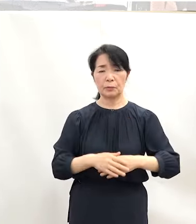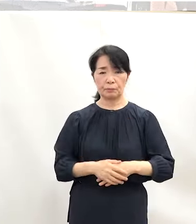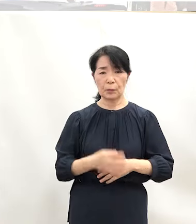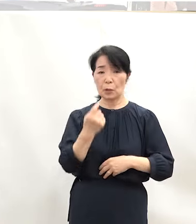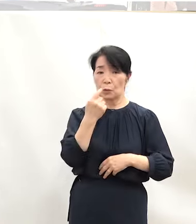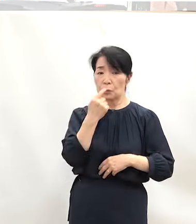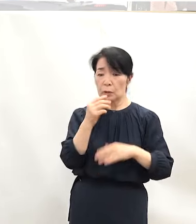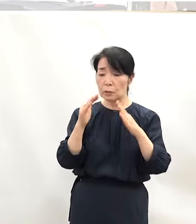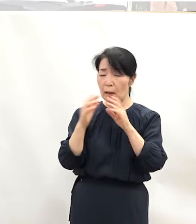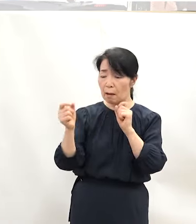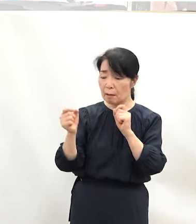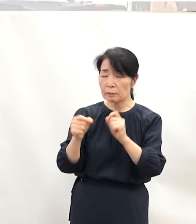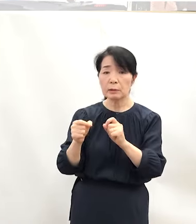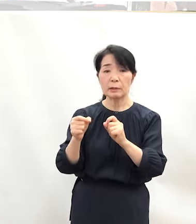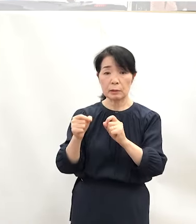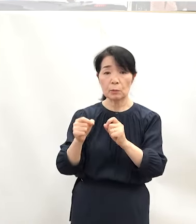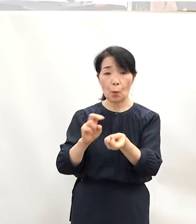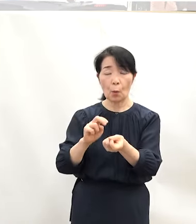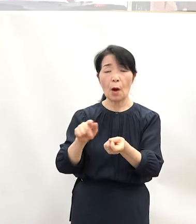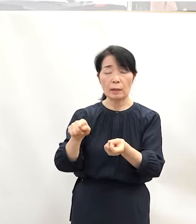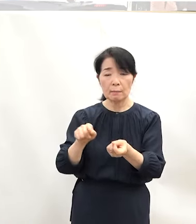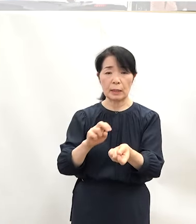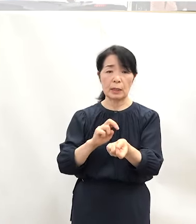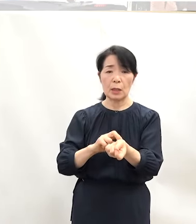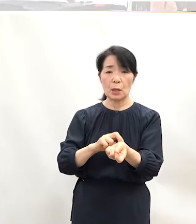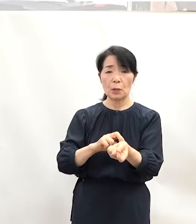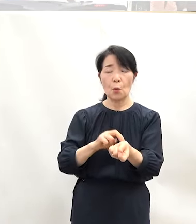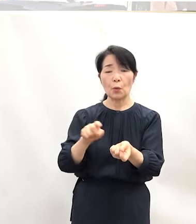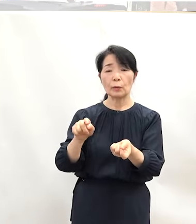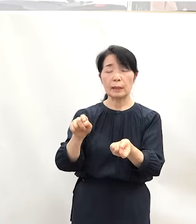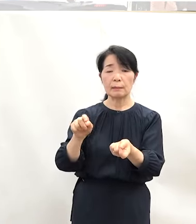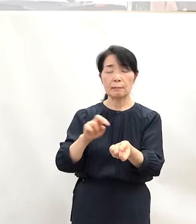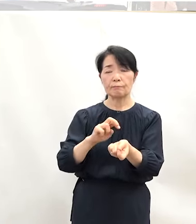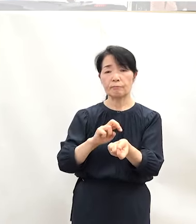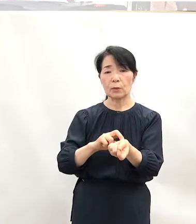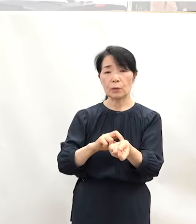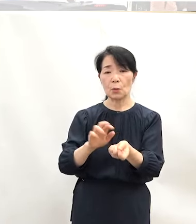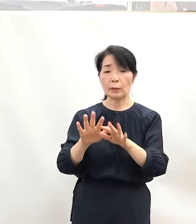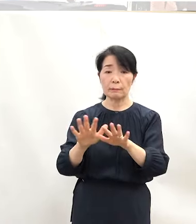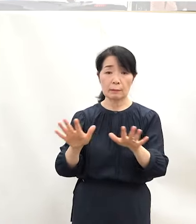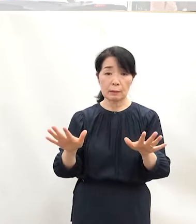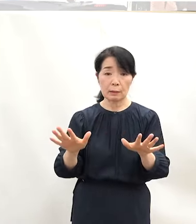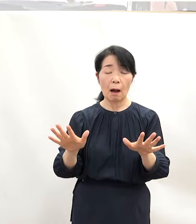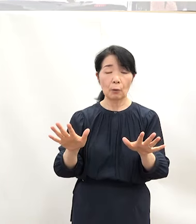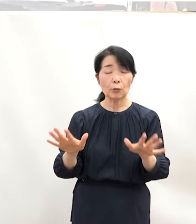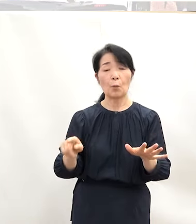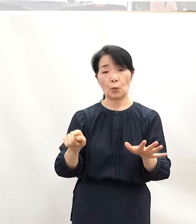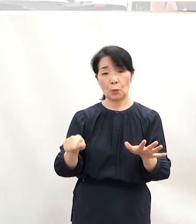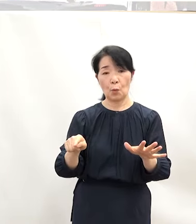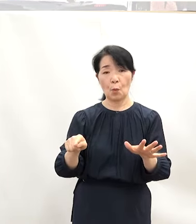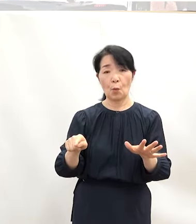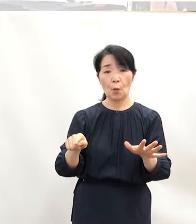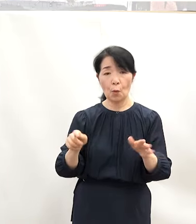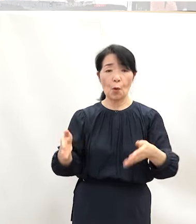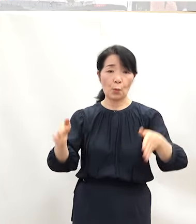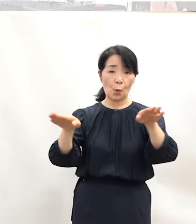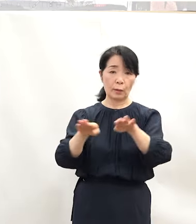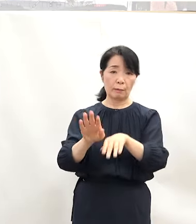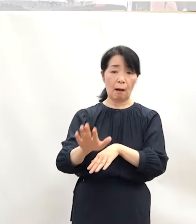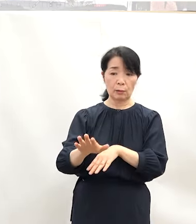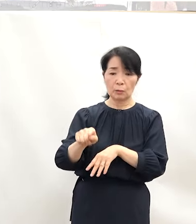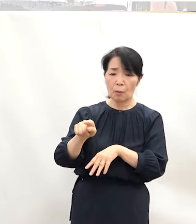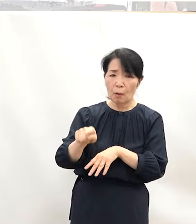日曜日に歩いた時なんかを見るんですけど、もう車がずらーっともう並んでるんですね。ですから、こういった面からやっぱり非